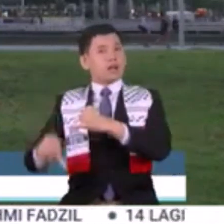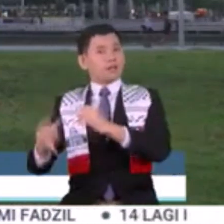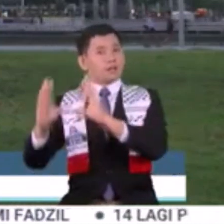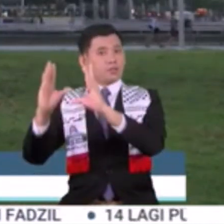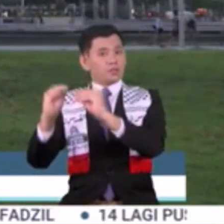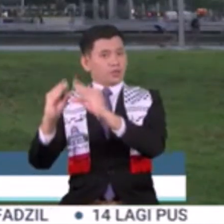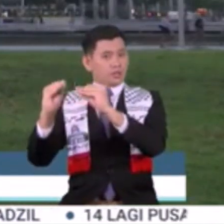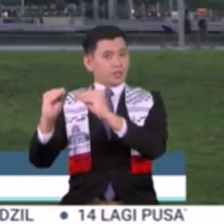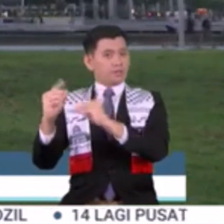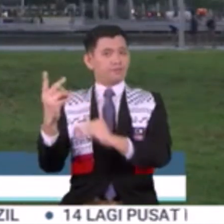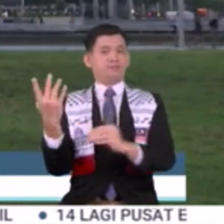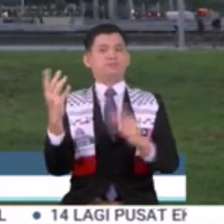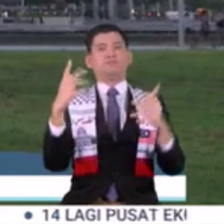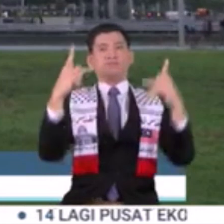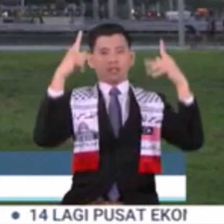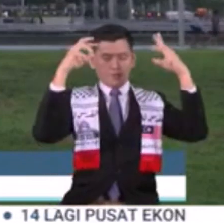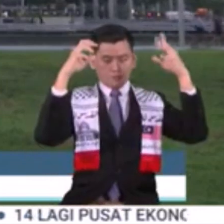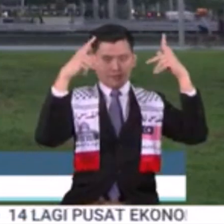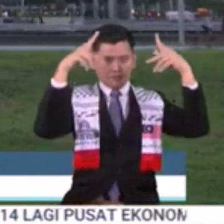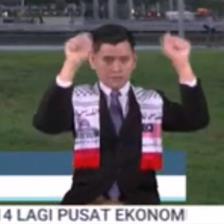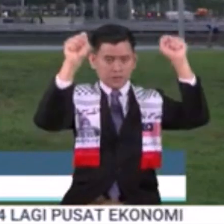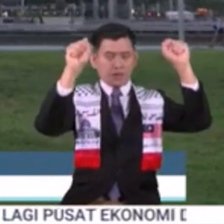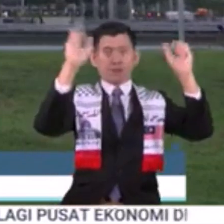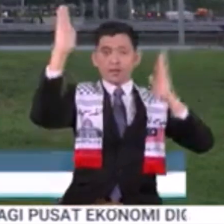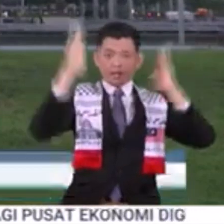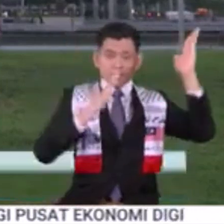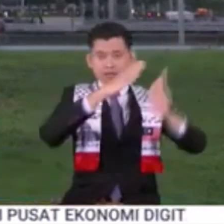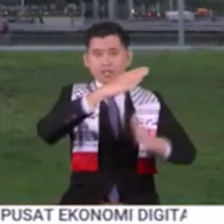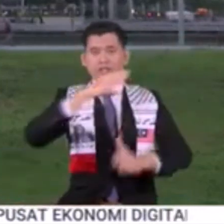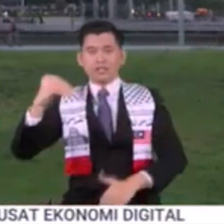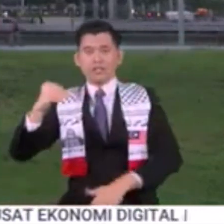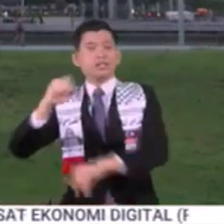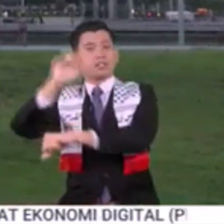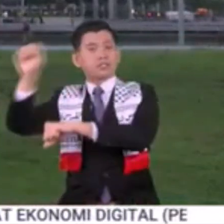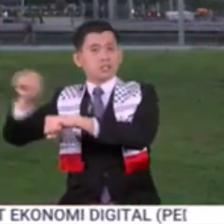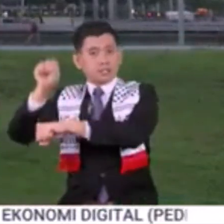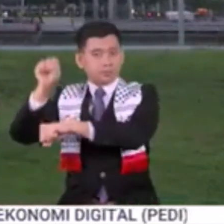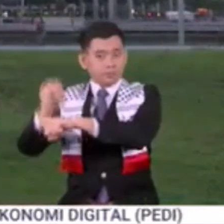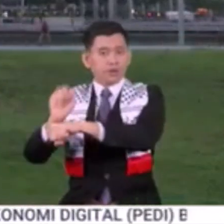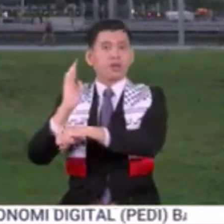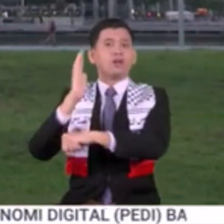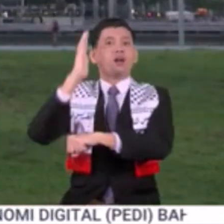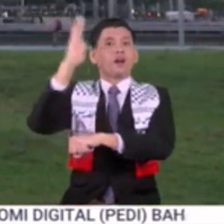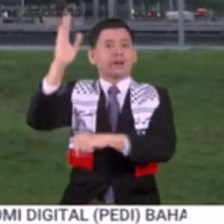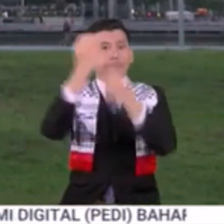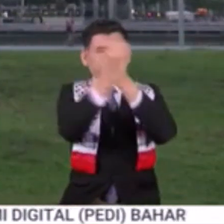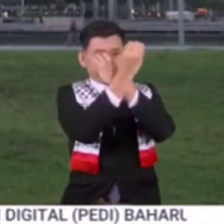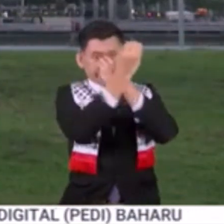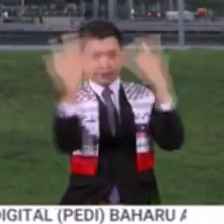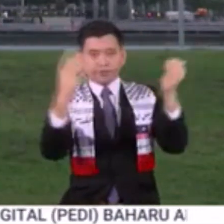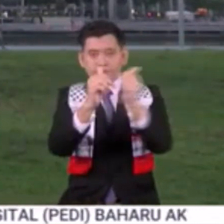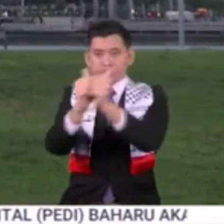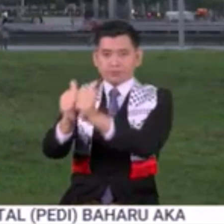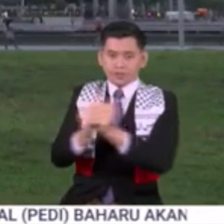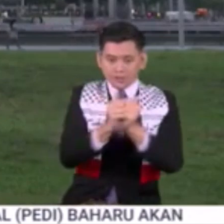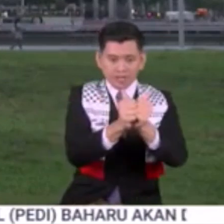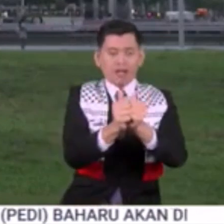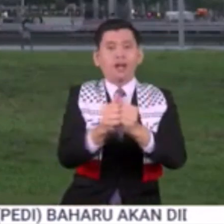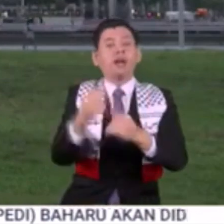nanti, kedua-dua pemimpin Datuk Seri Anwar dan Perdana Menteri Lee akan mengeluarkan kenyataan bersama hasil